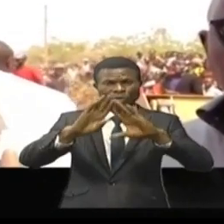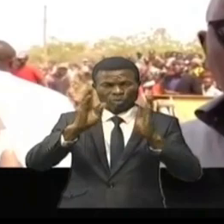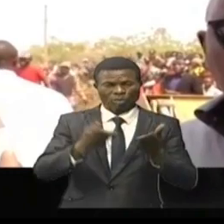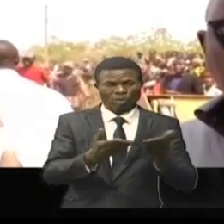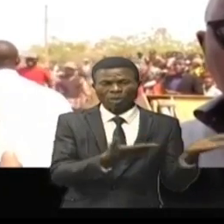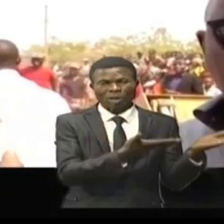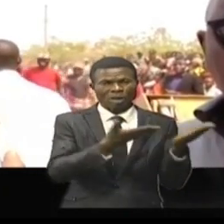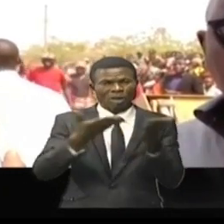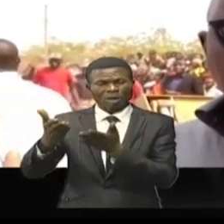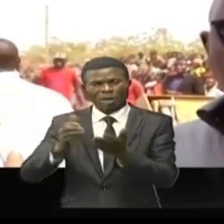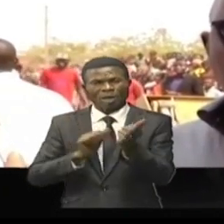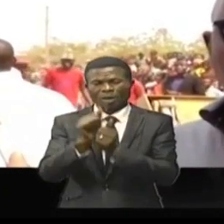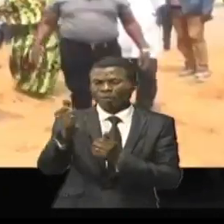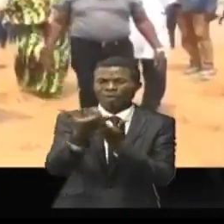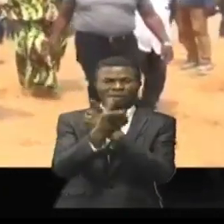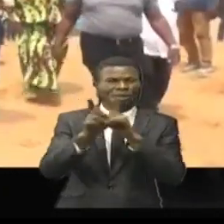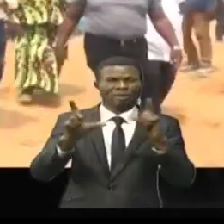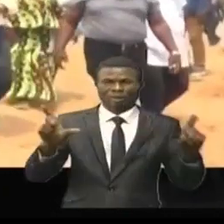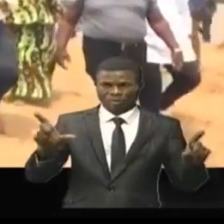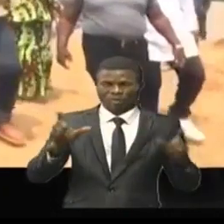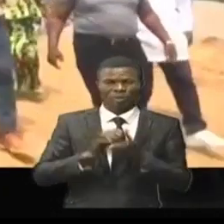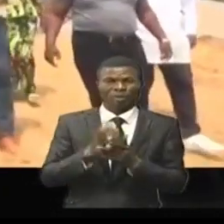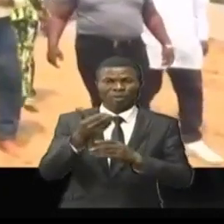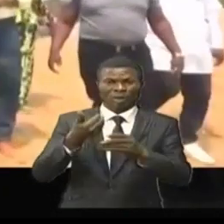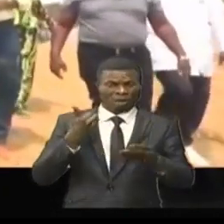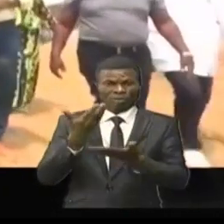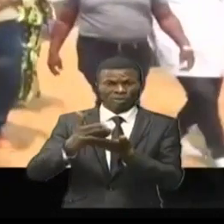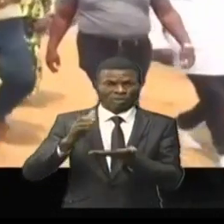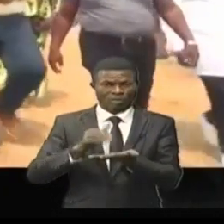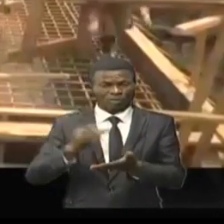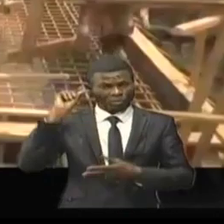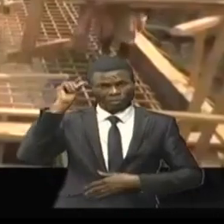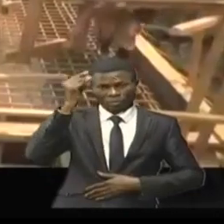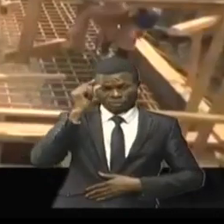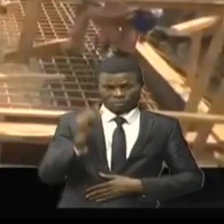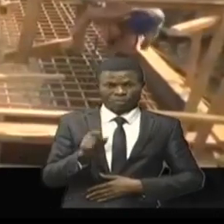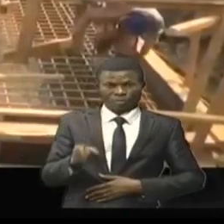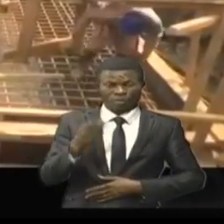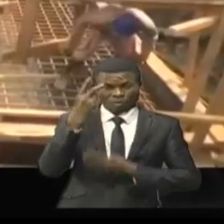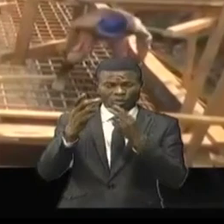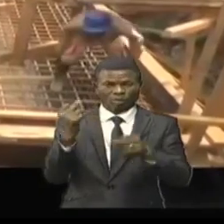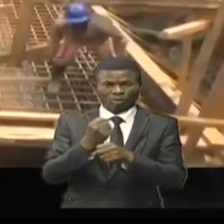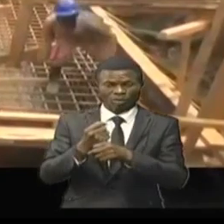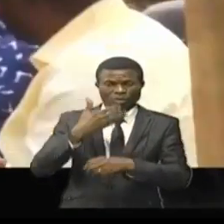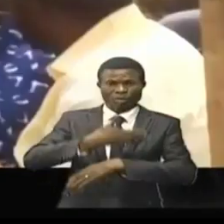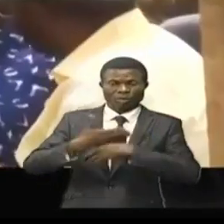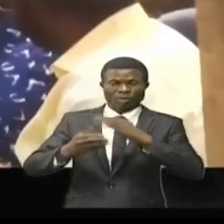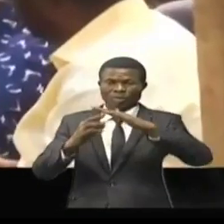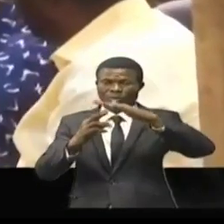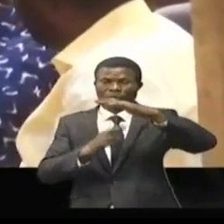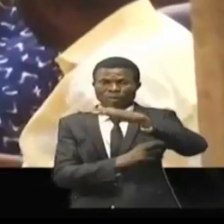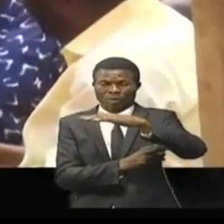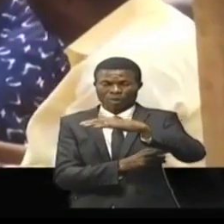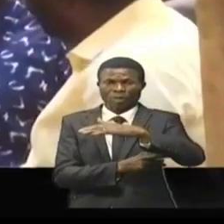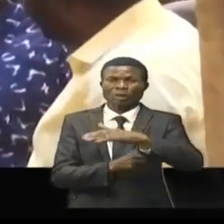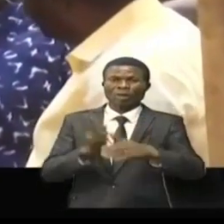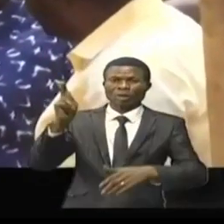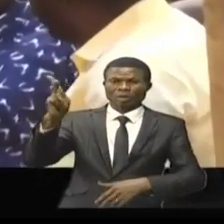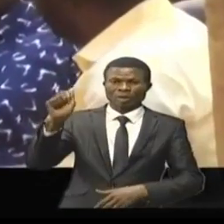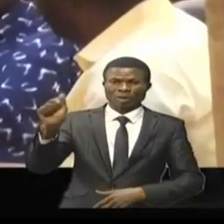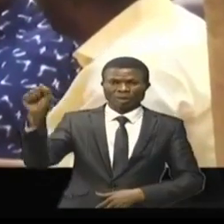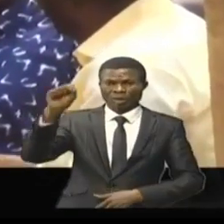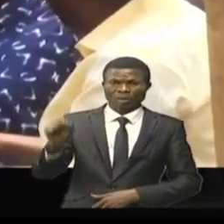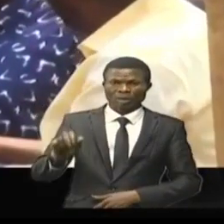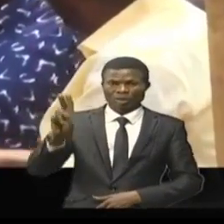y circuler librement. Bien avant cette étape, le gouverneur avait inspecté les travaux de construction du pont Kasungami, travaux qui évoluent